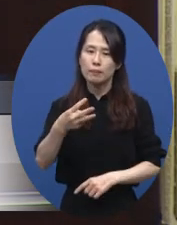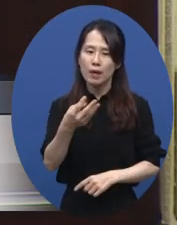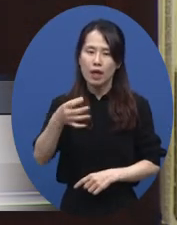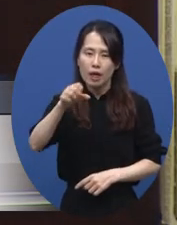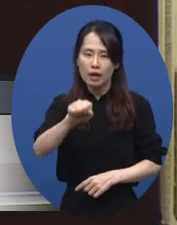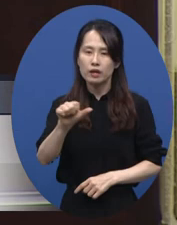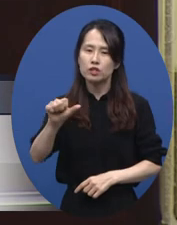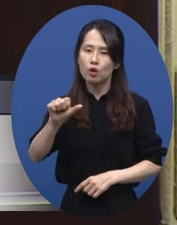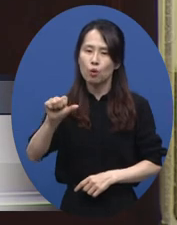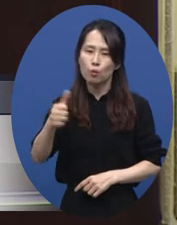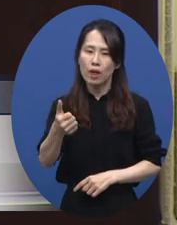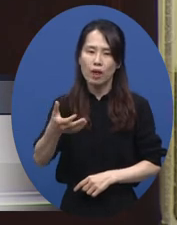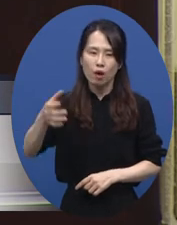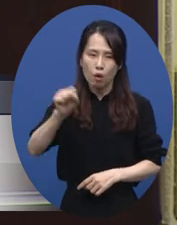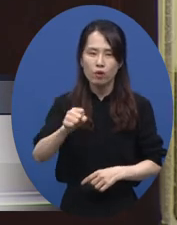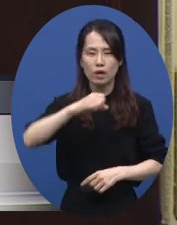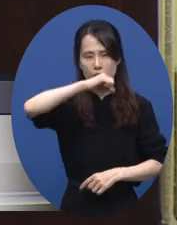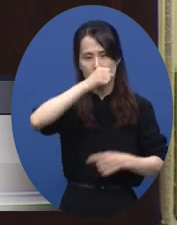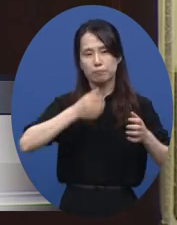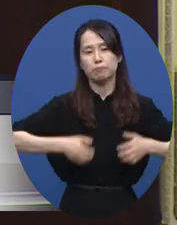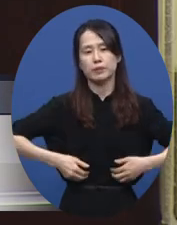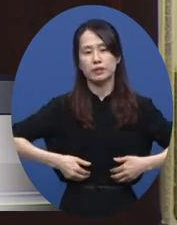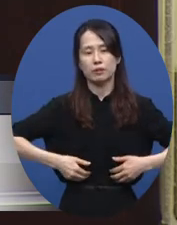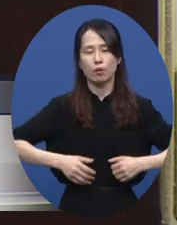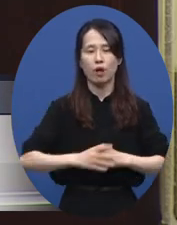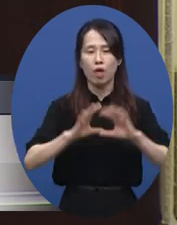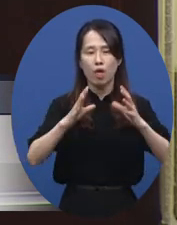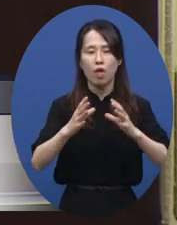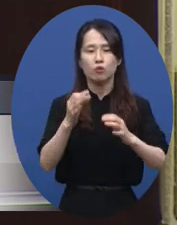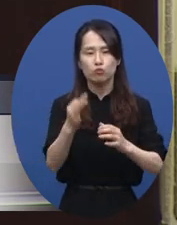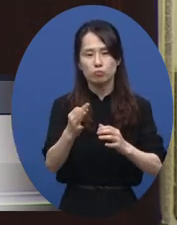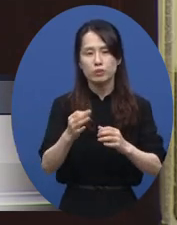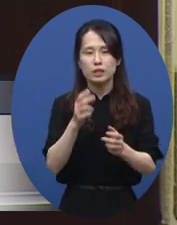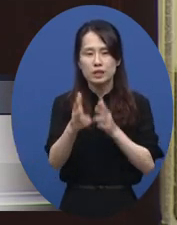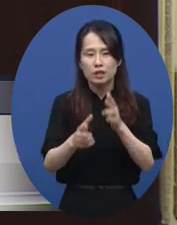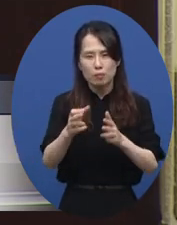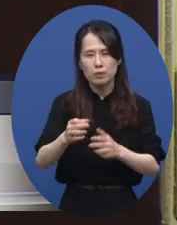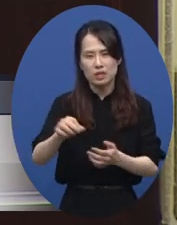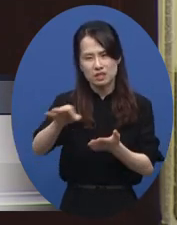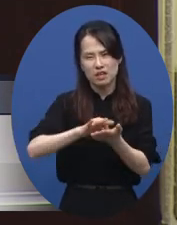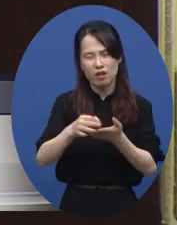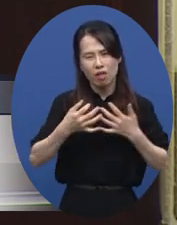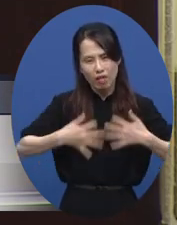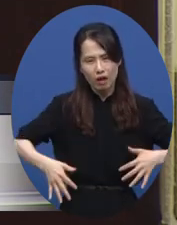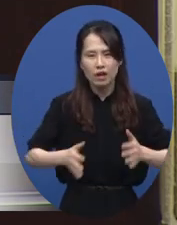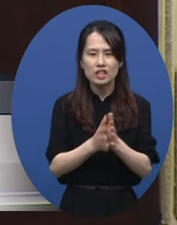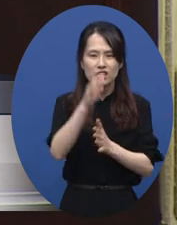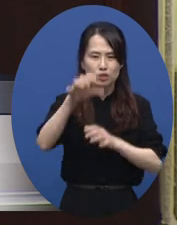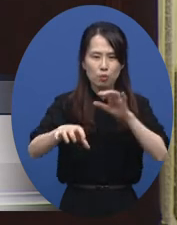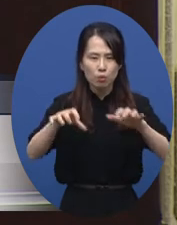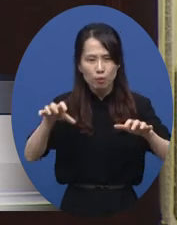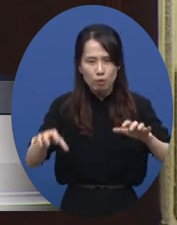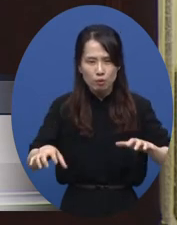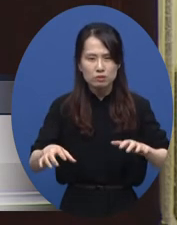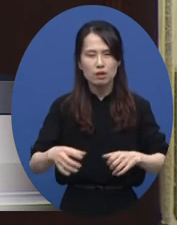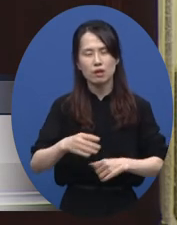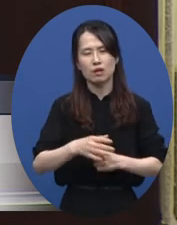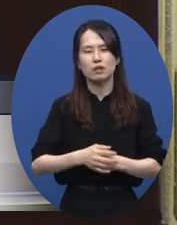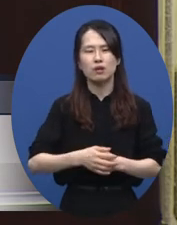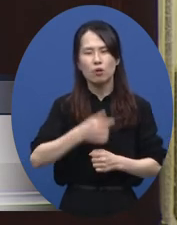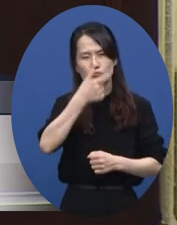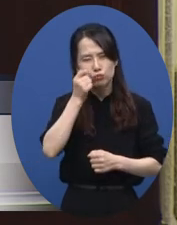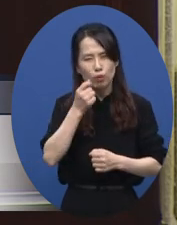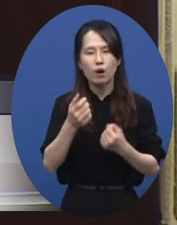300 에서 500억 보이 예산이 수 되어 국비 대응 사업비를 질 전이 열악한 식은 해서 제대로